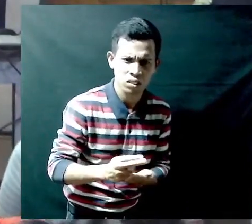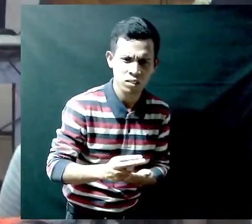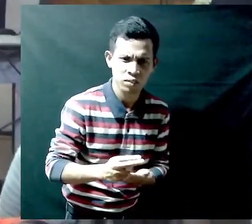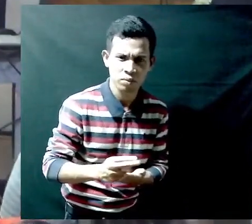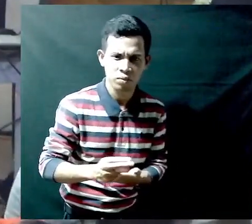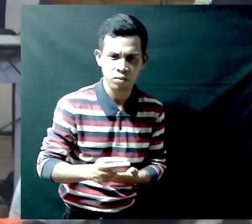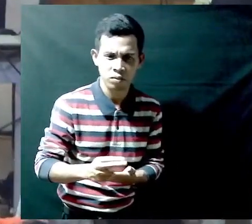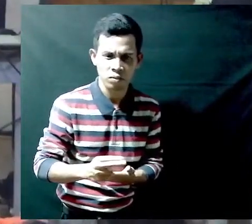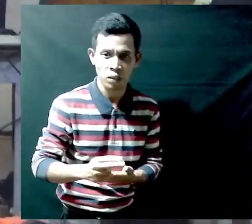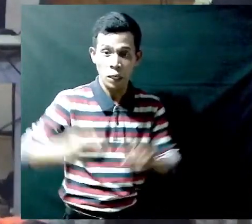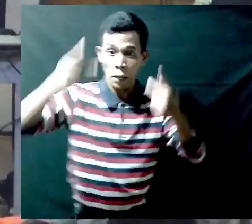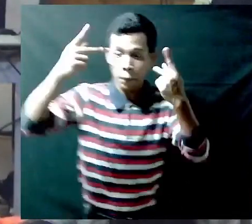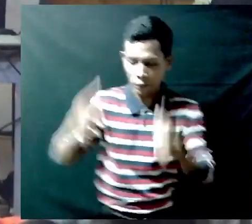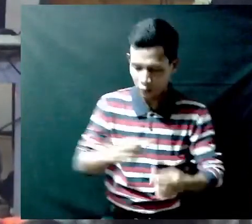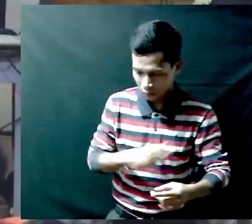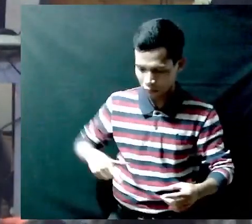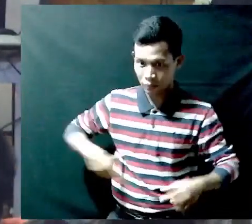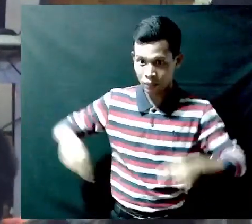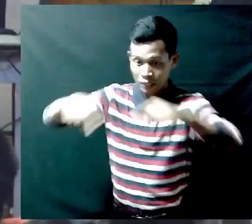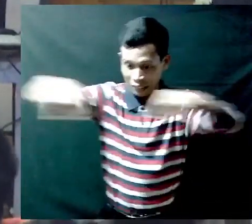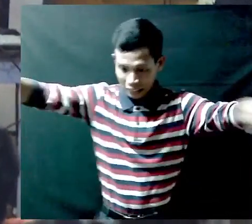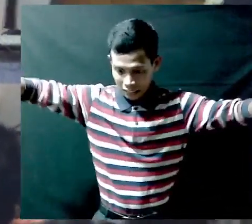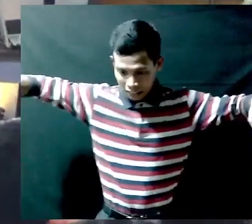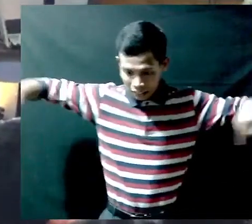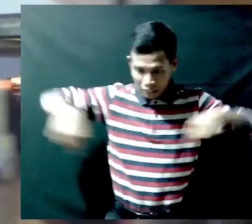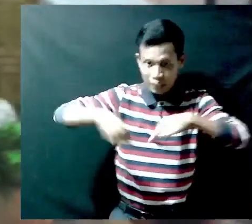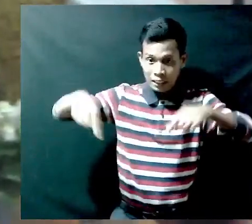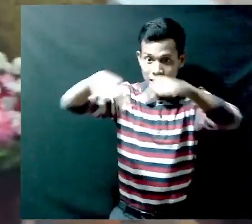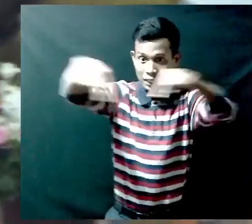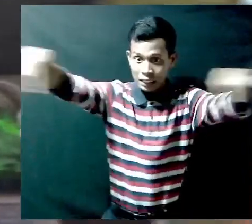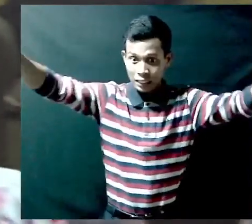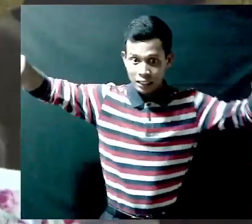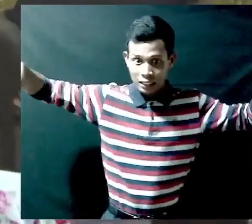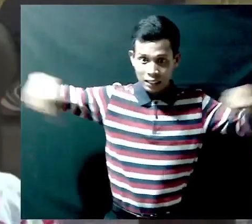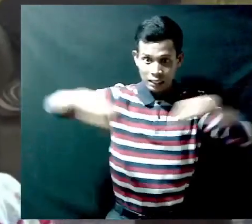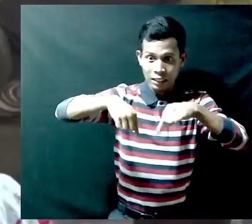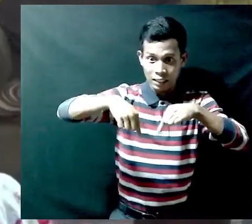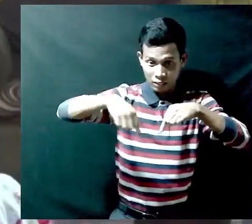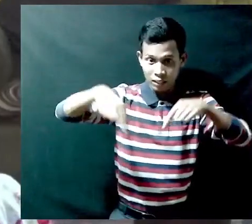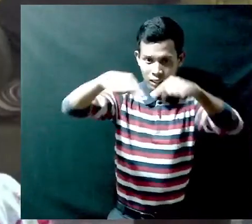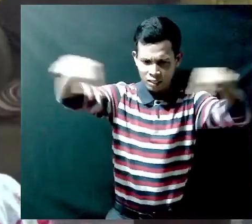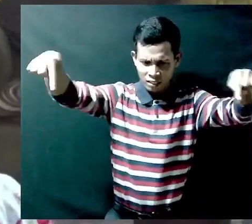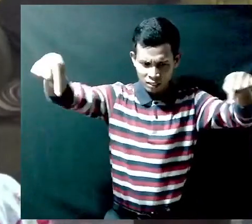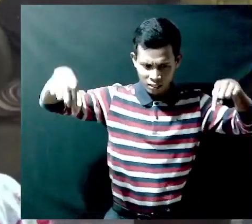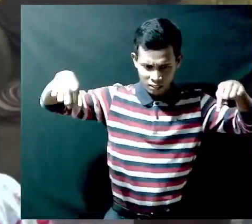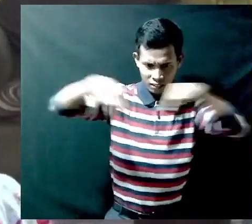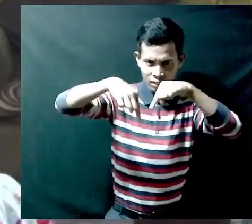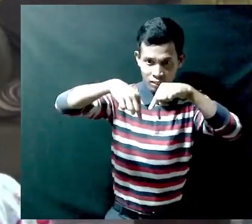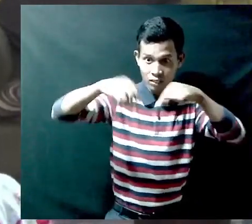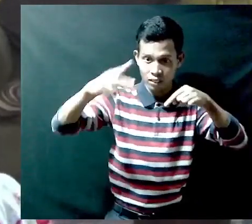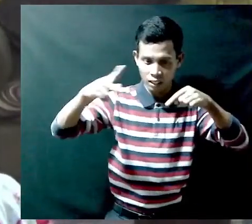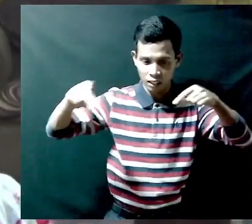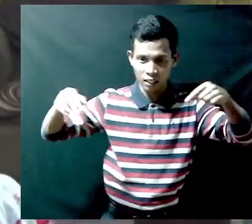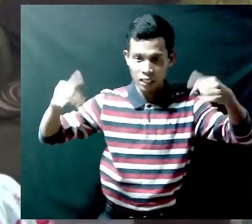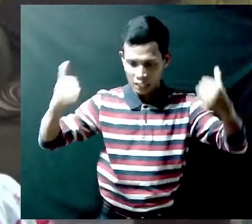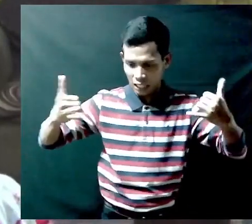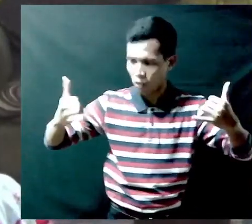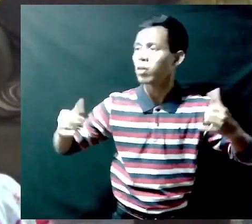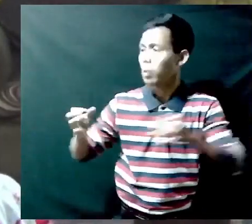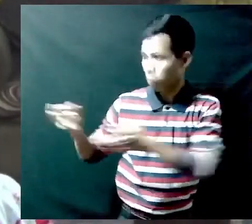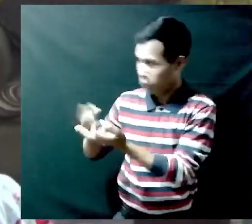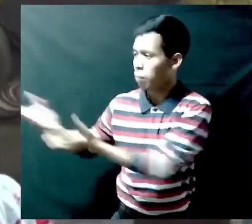So, nangyari nung natalo sila, inagaw at ninakaw yung Ark of the Covenant. Nakarating yung balita kay